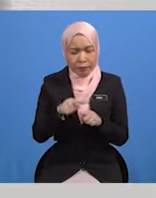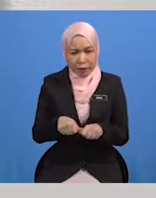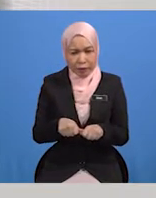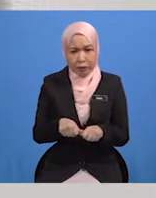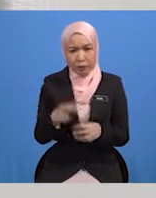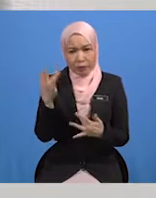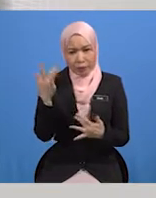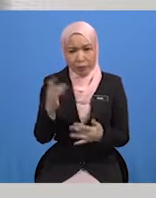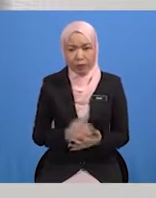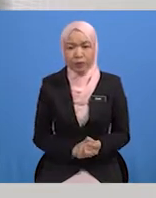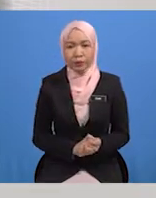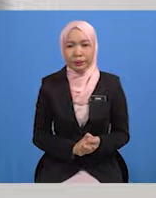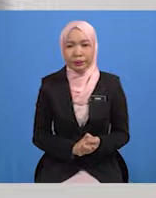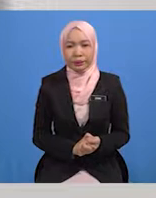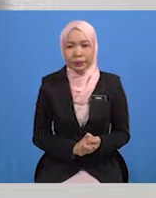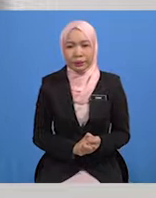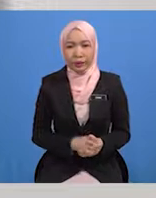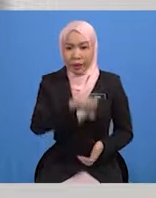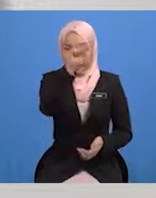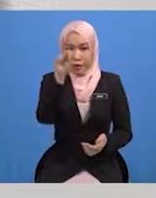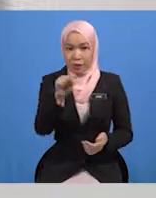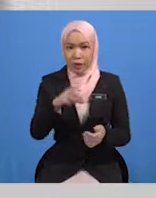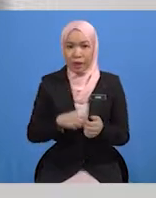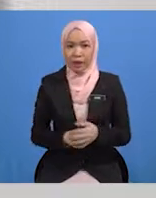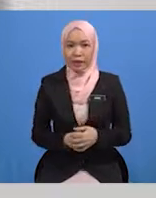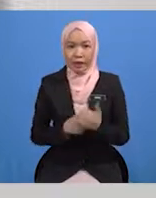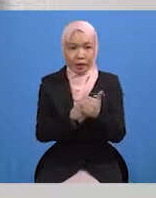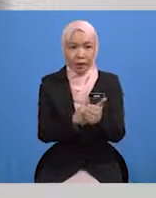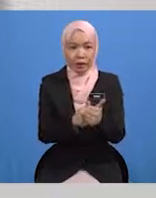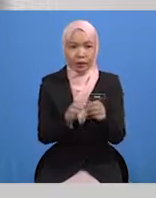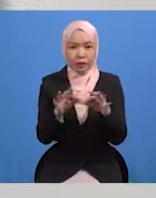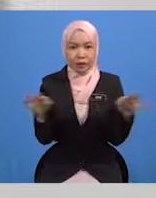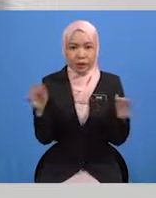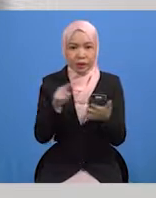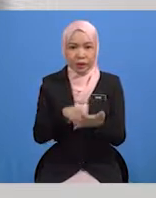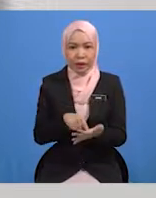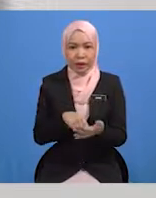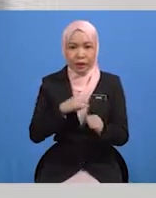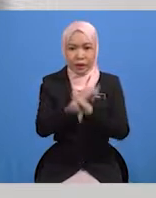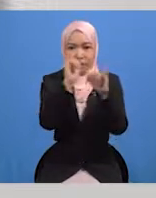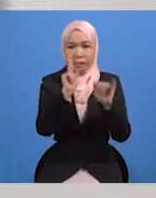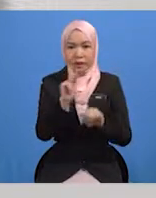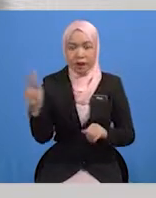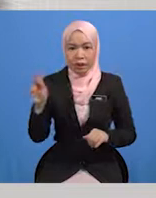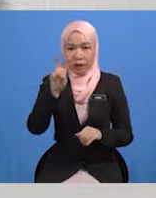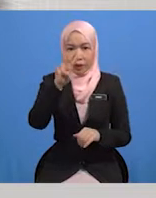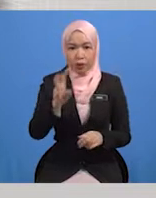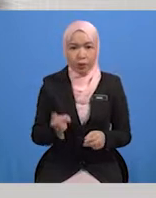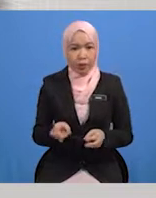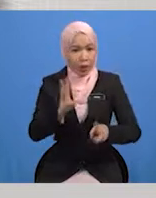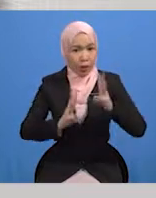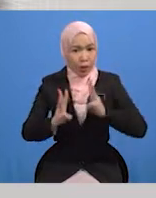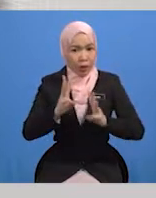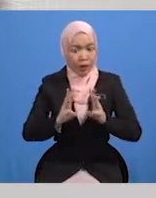Soalan berdasarkan petikan. Jelaskan dua perwatakan Asyah Samiah